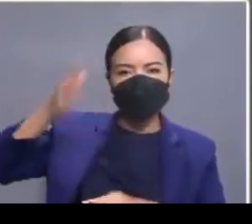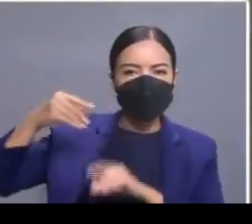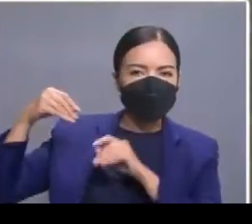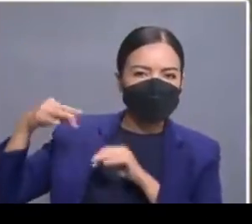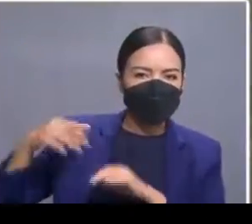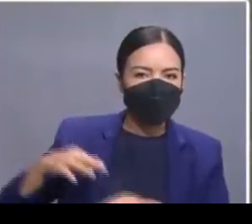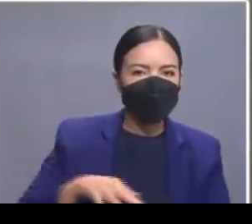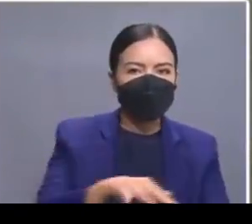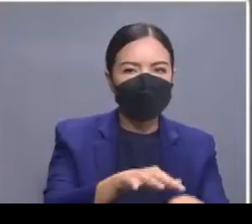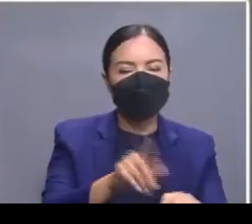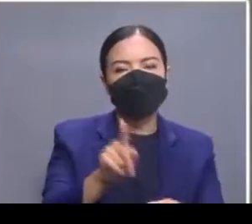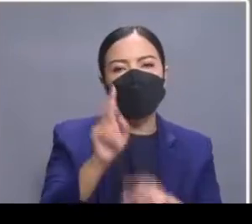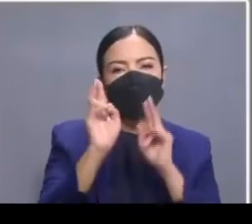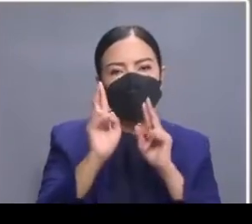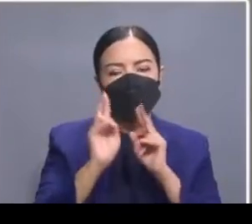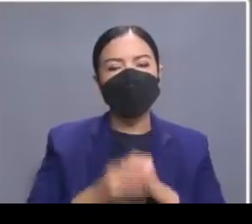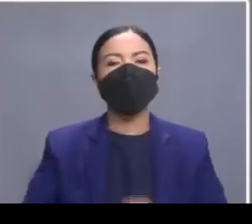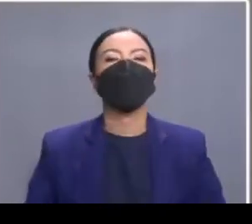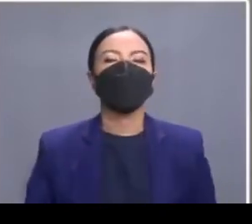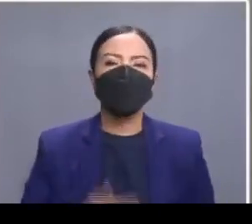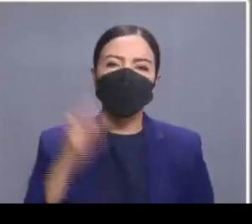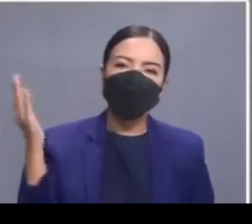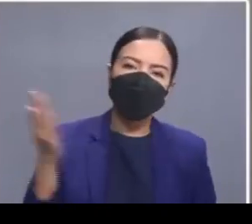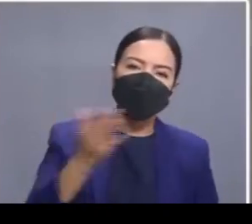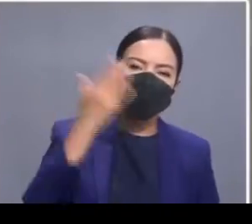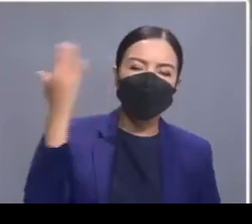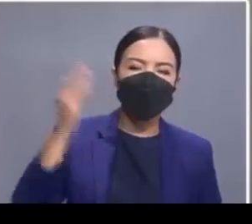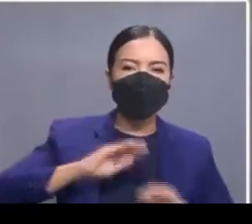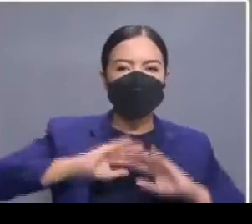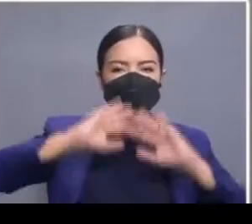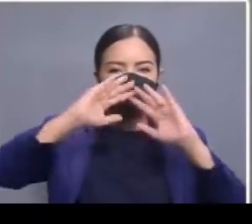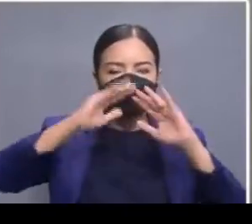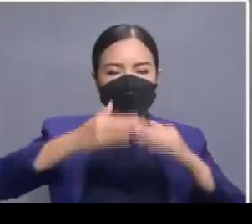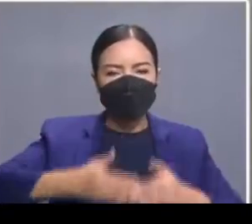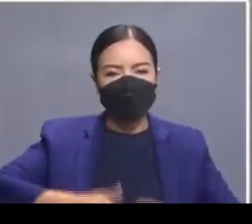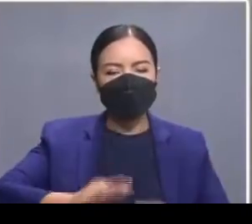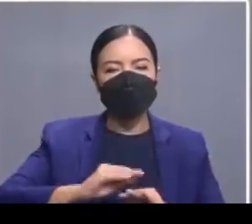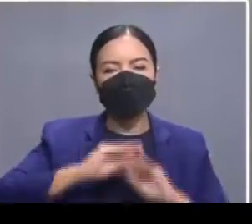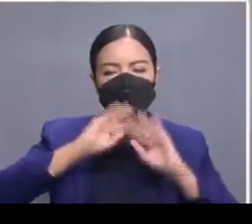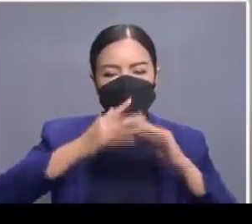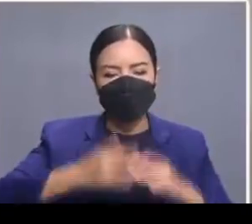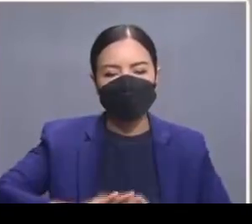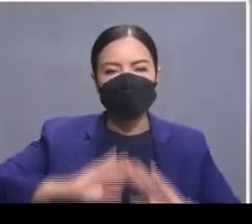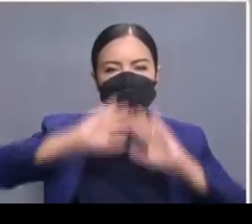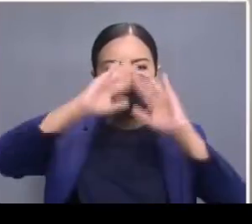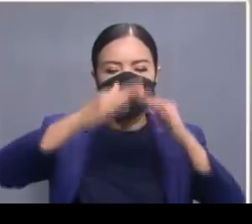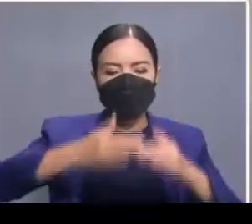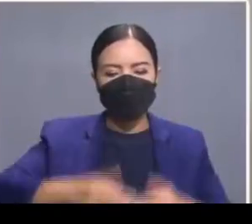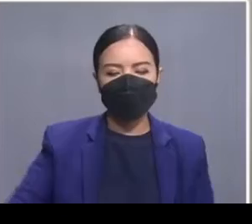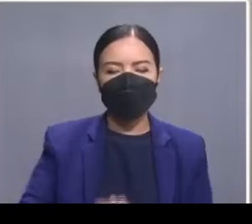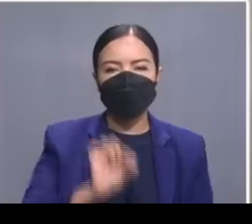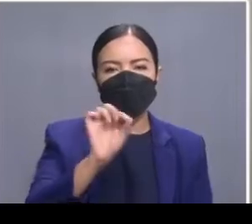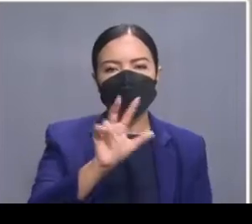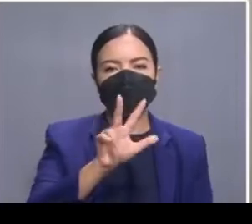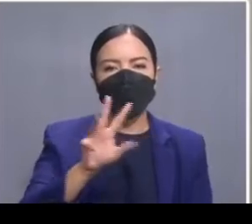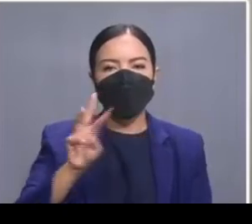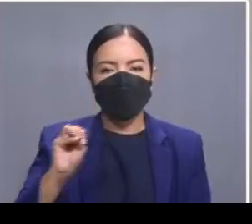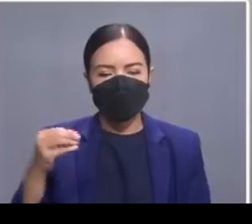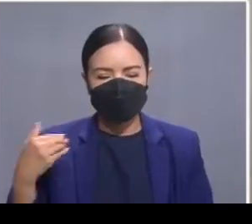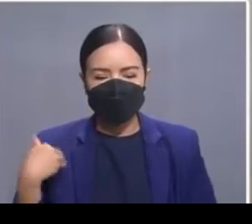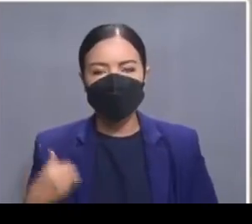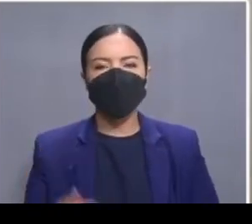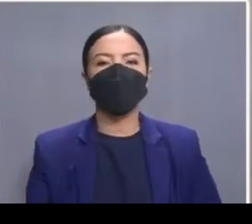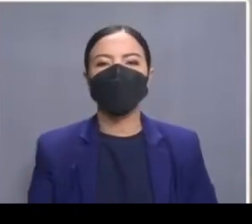บ่ามาได้ในช่วงนี้นะฮะคือลมก็สูงขึ้นลงก็สูงนะครับถุงมากกว่า 3เมตรอย่างที่บอกนะฮะ